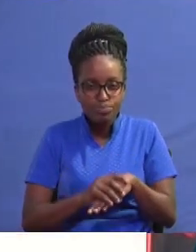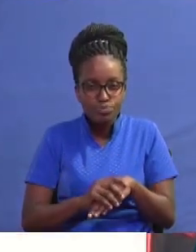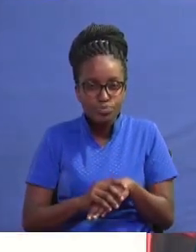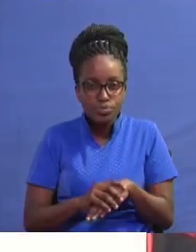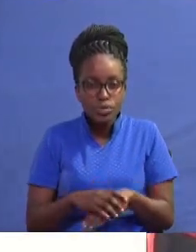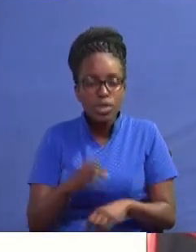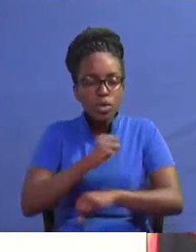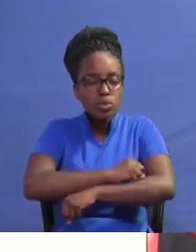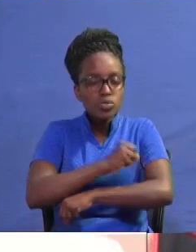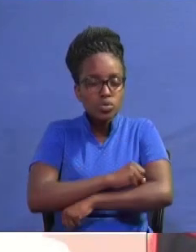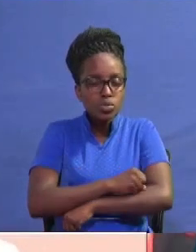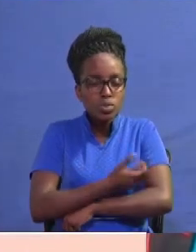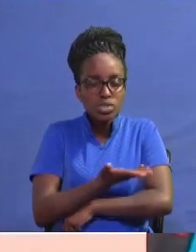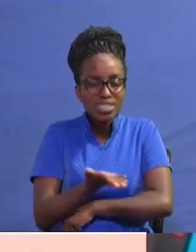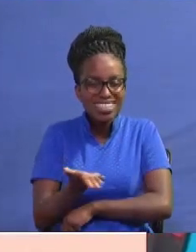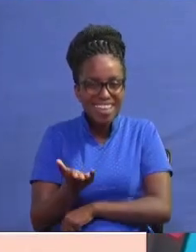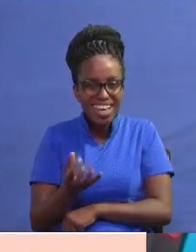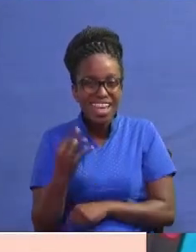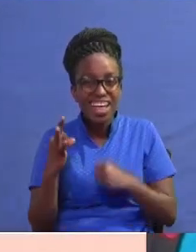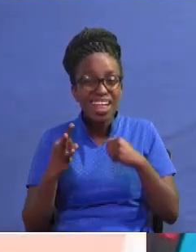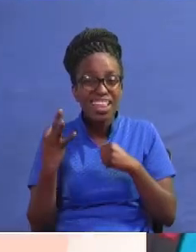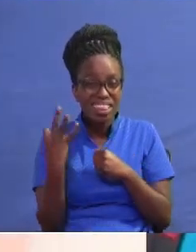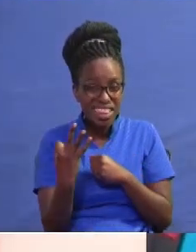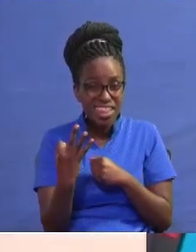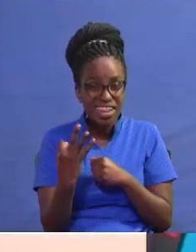mashule matatu kama vile